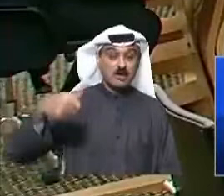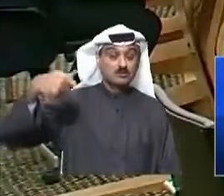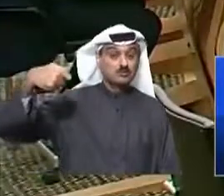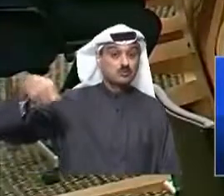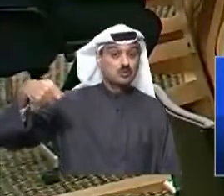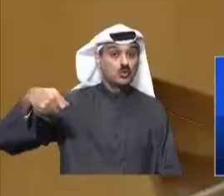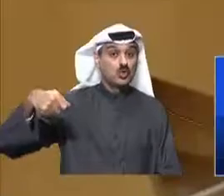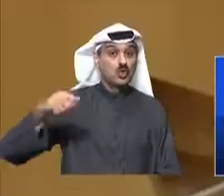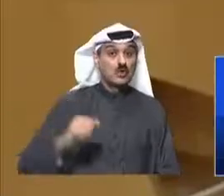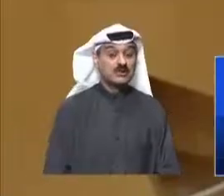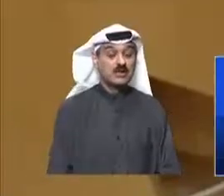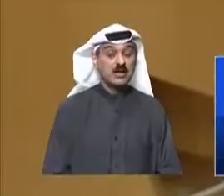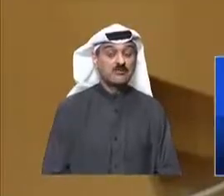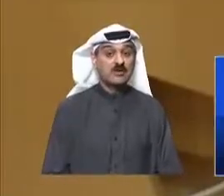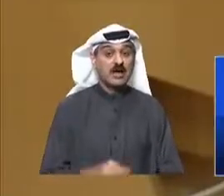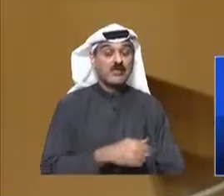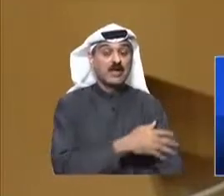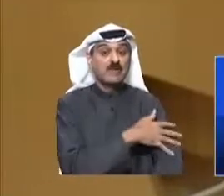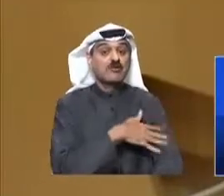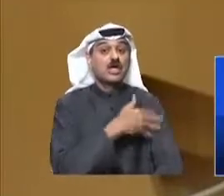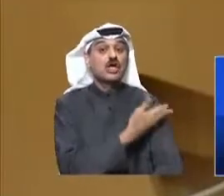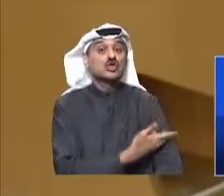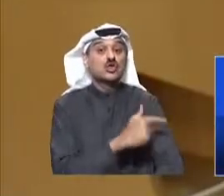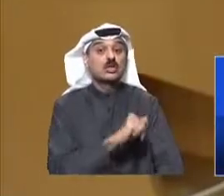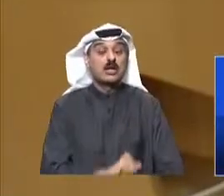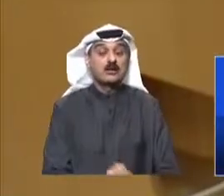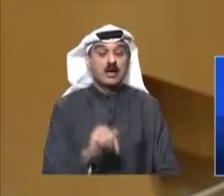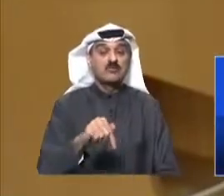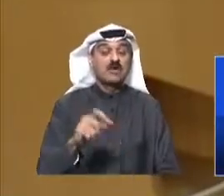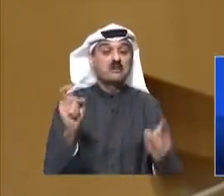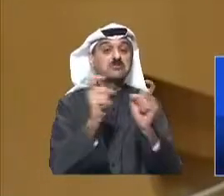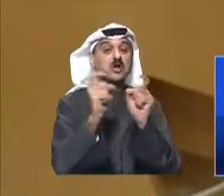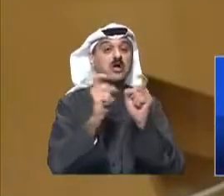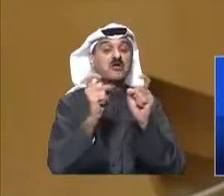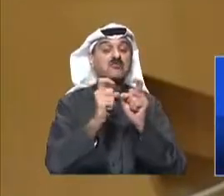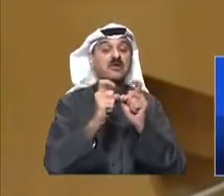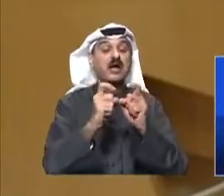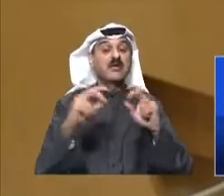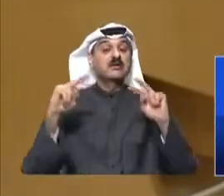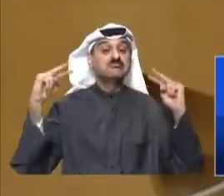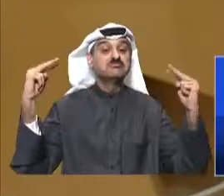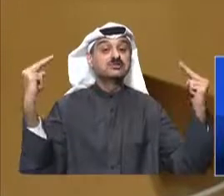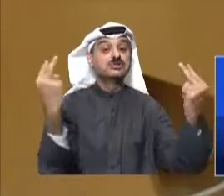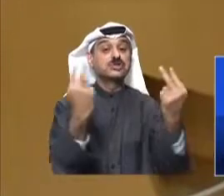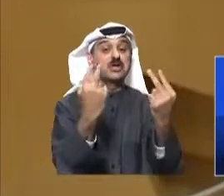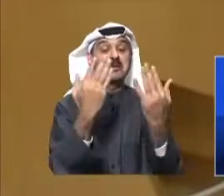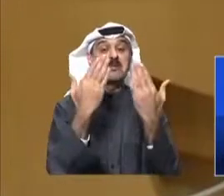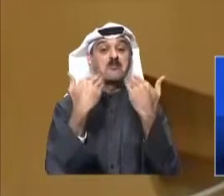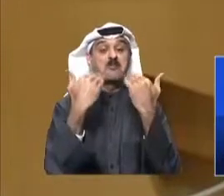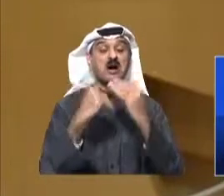اسكتلندا أن جميع المباريات ستلعب بدون جماهير والعودة لقواعد التباعد المكاني.